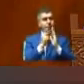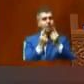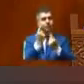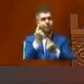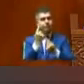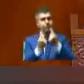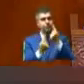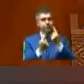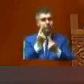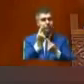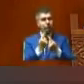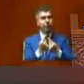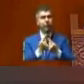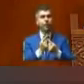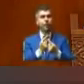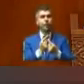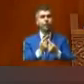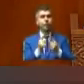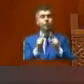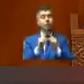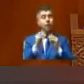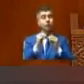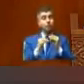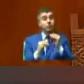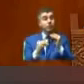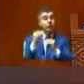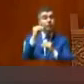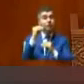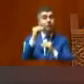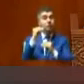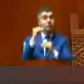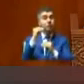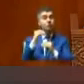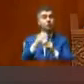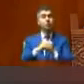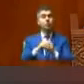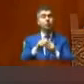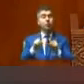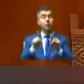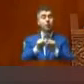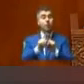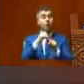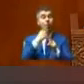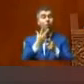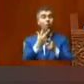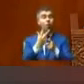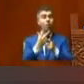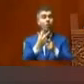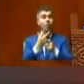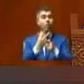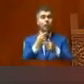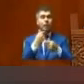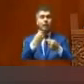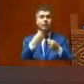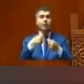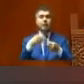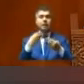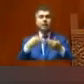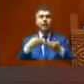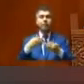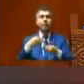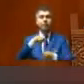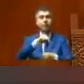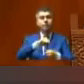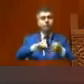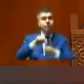كيمشي، يعني هو هذا أقصى الدرجات، يعني داك العملة ديال داك البلد كتكون محولة